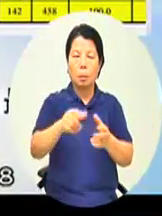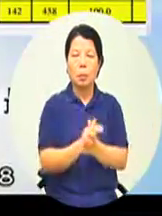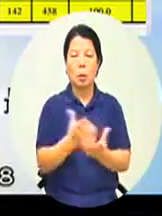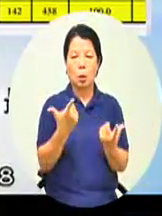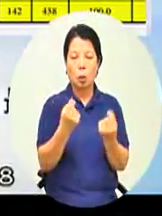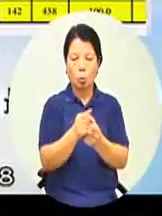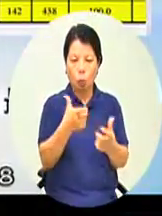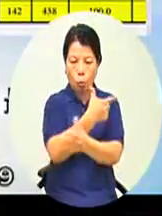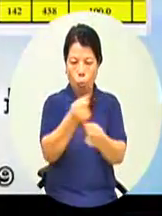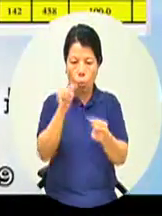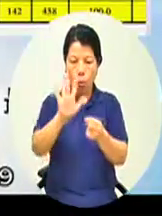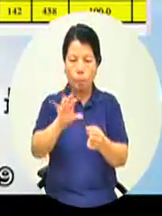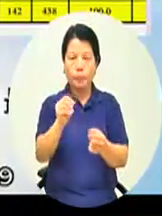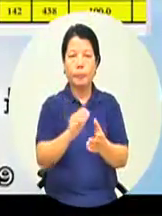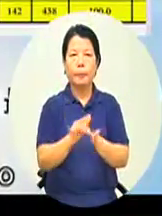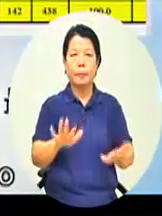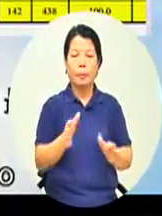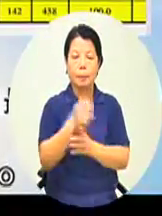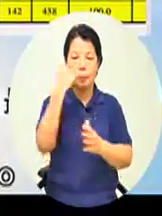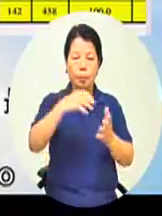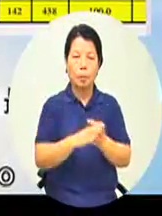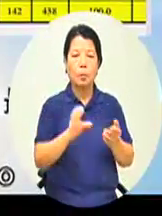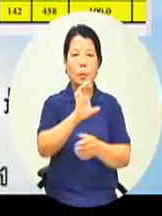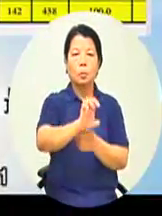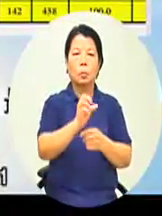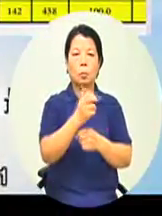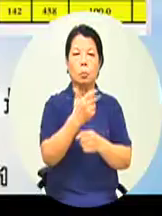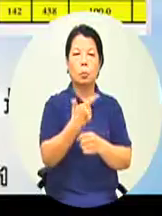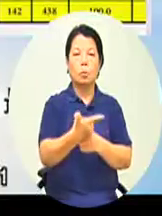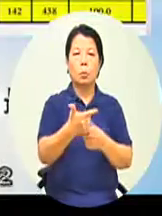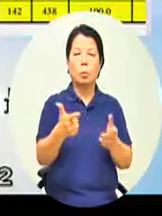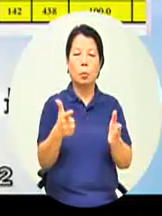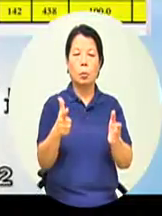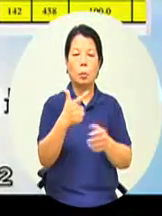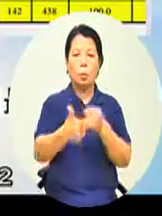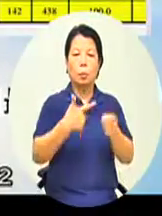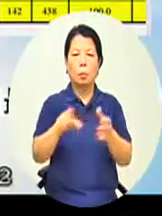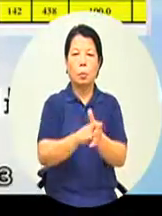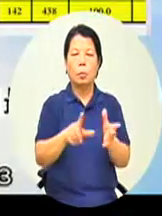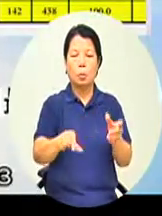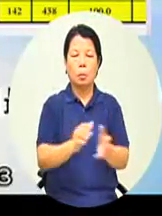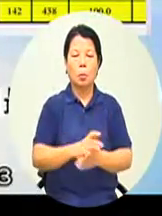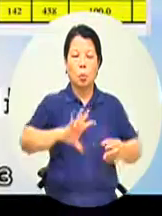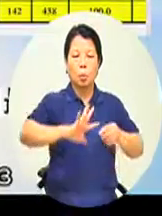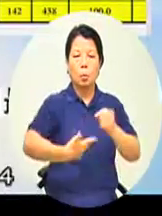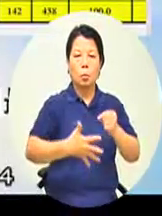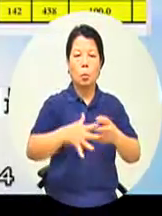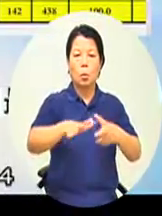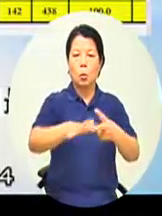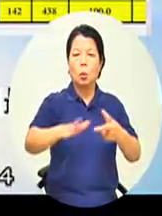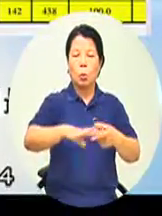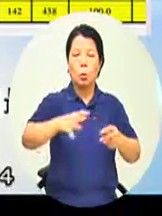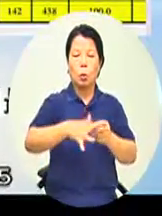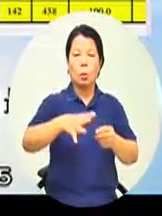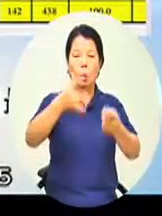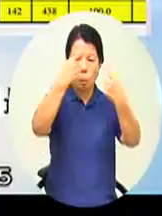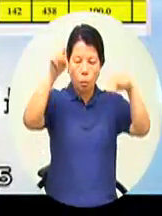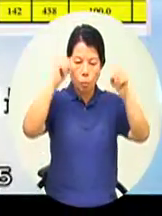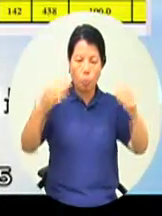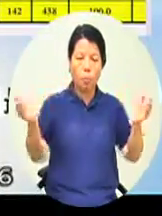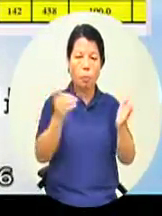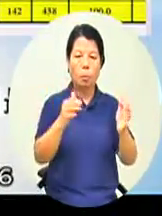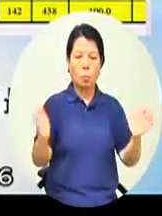致。那我们可以看到，其实在民国96年的时候，他其实从国小到这个大专院校也不过就